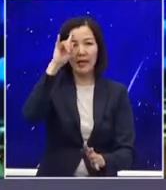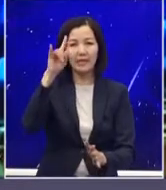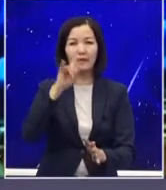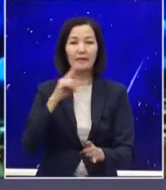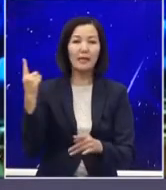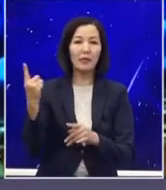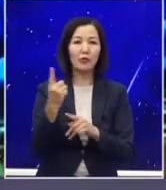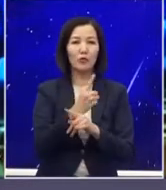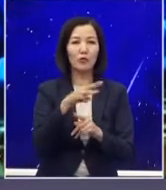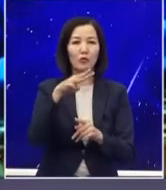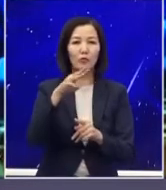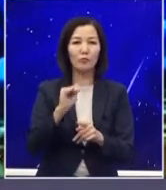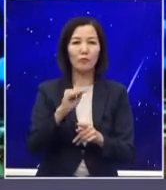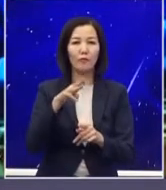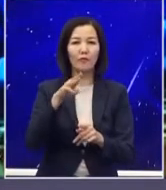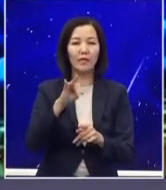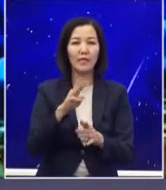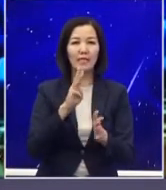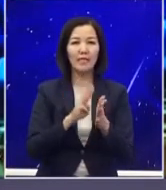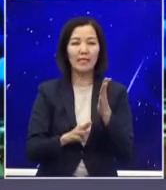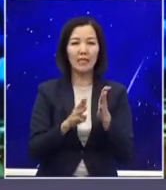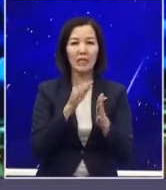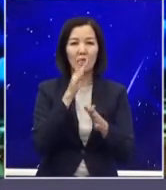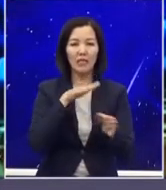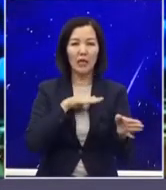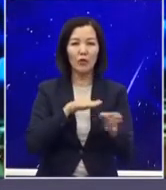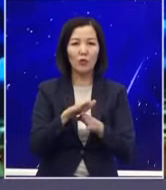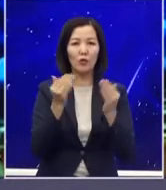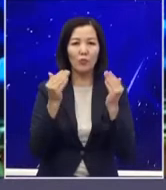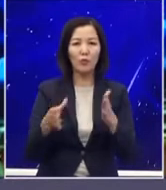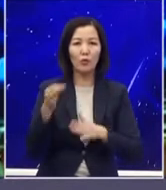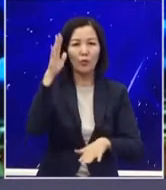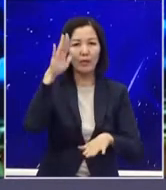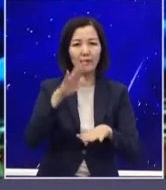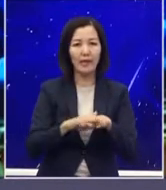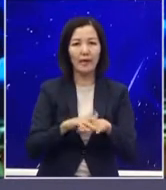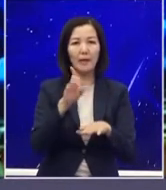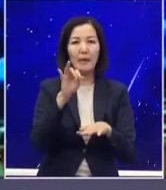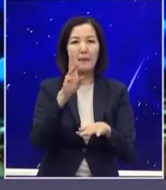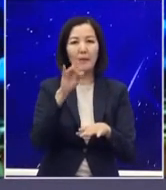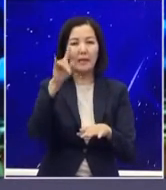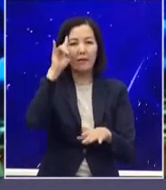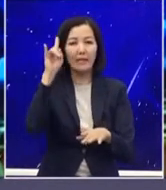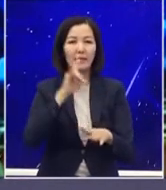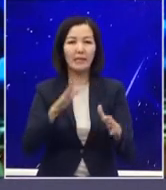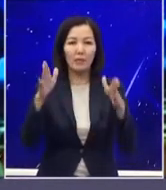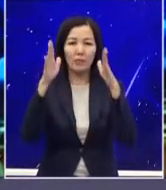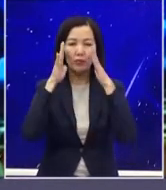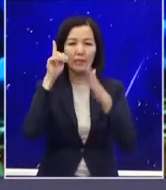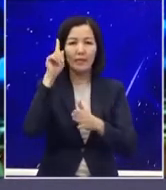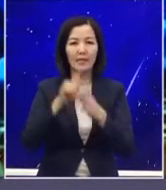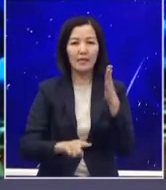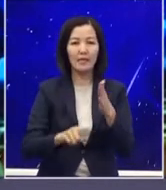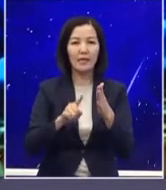Қазақстанның тұңғыш мүфтиі Рәтбек Қажы 80 жаста. Бүгін облыс әкімі Амандық Баталов Қазақстан мұсылмандары діни басқармасының тұңғыш төрағасы